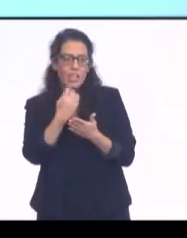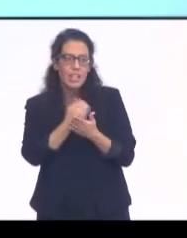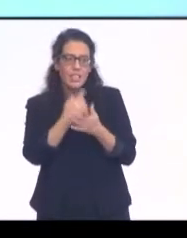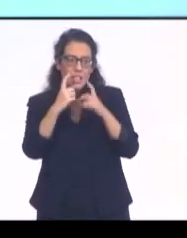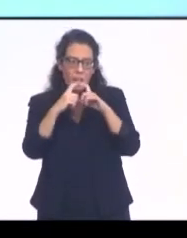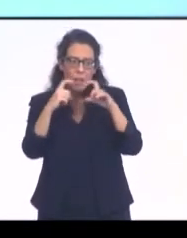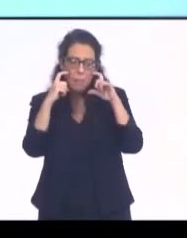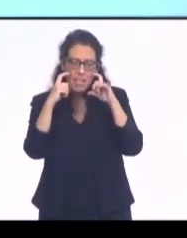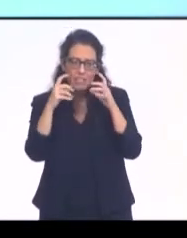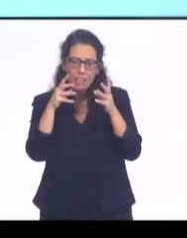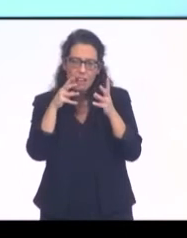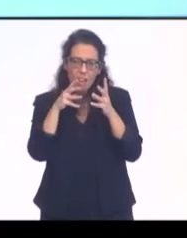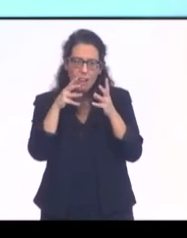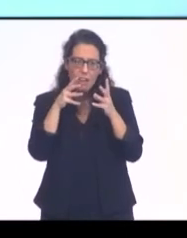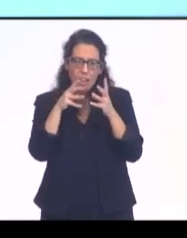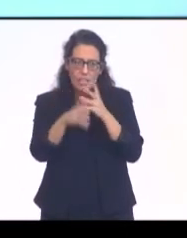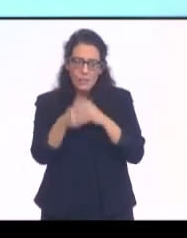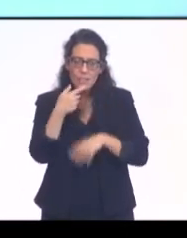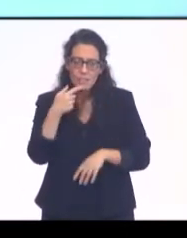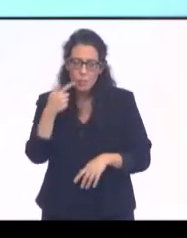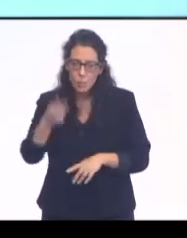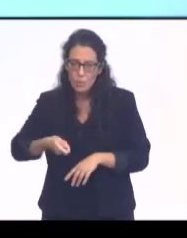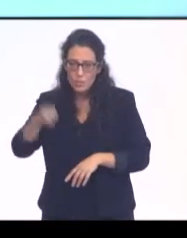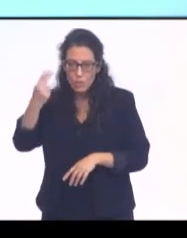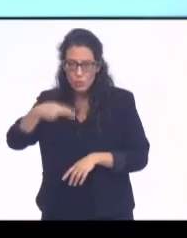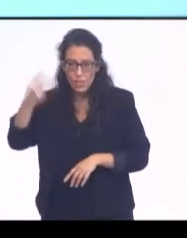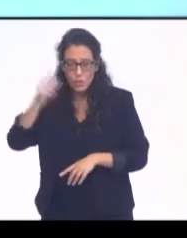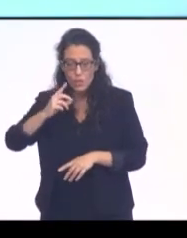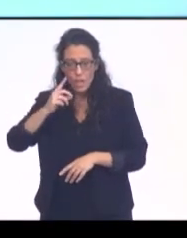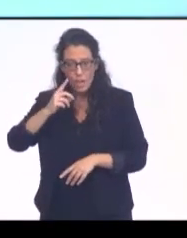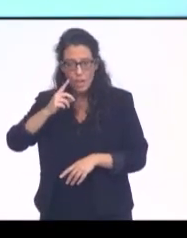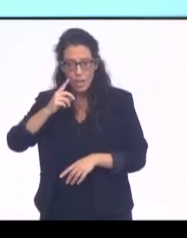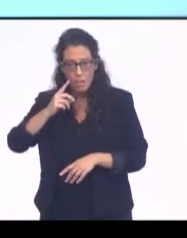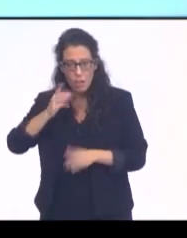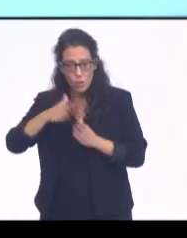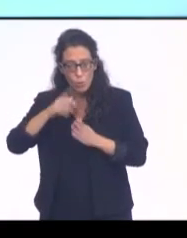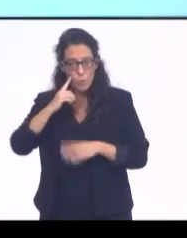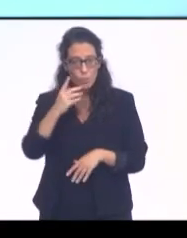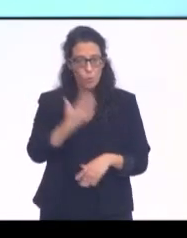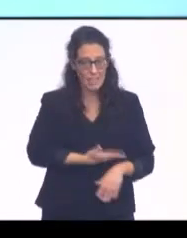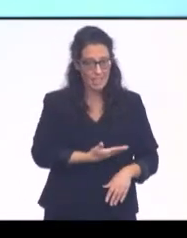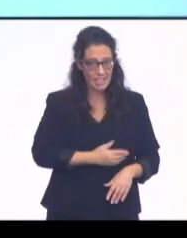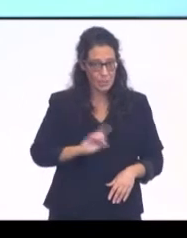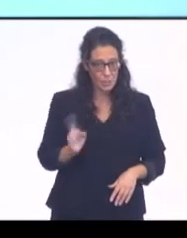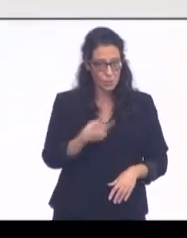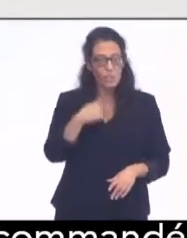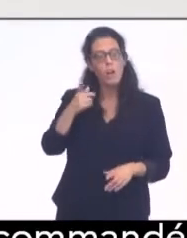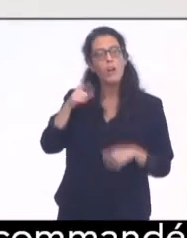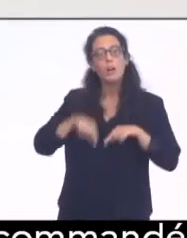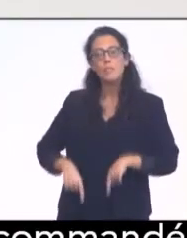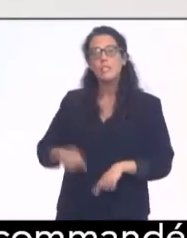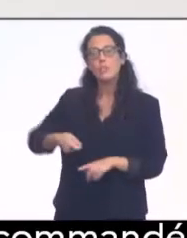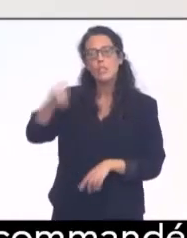inclusifs, ils vont être commandés par l'Éducation nationale pour les maternelles, pour toutes les maternelles ou pour certains Non, le ministre de l'Éducation nationale a passé